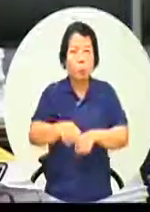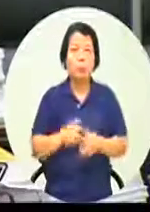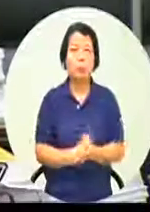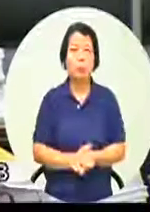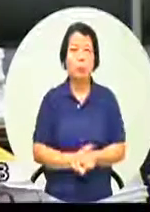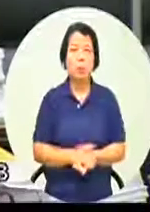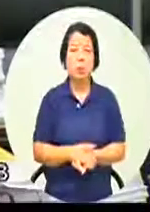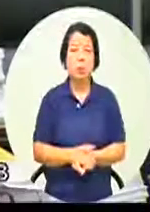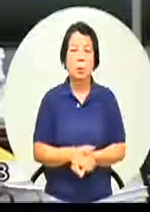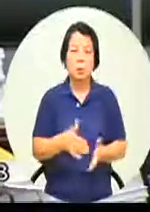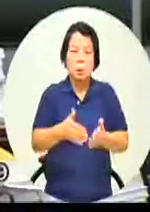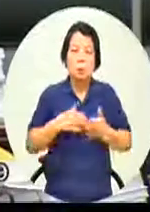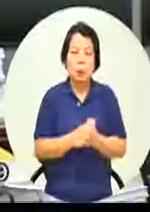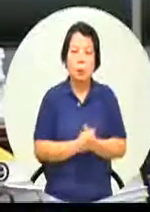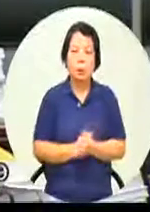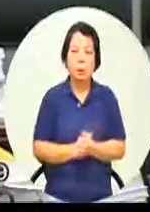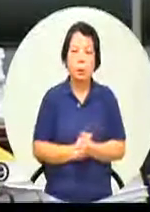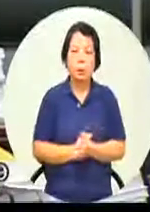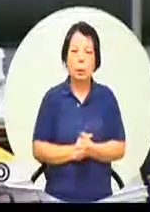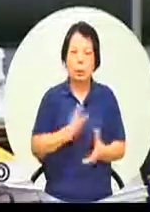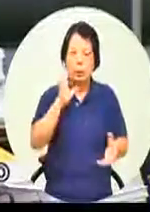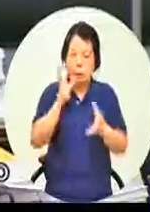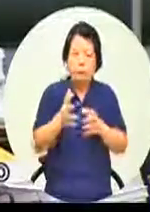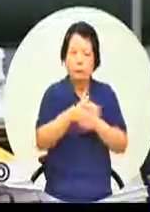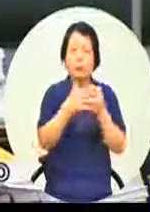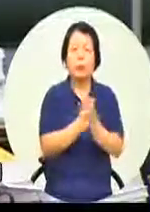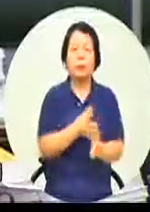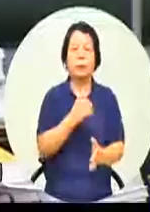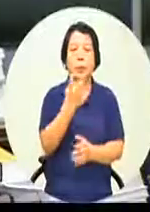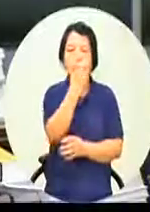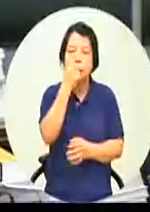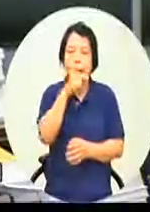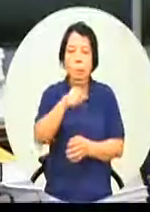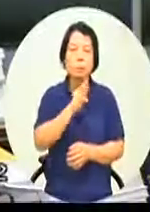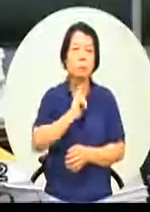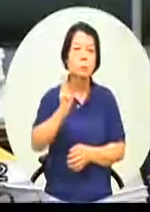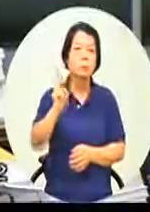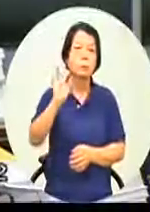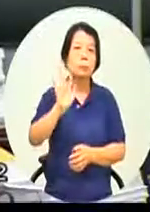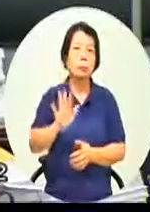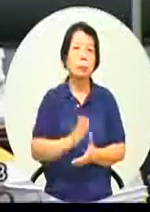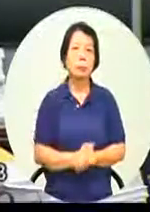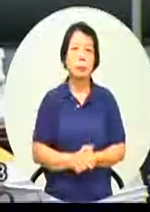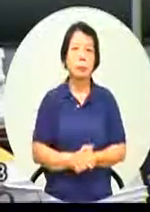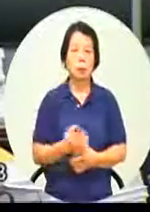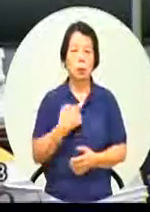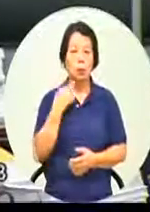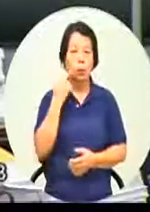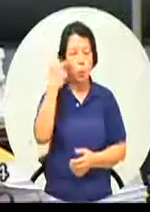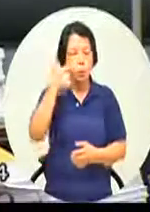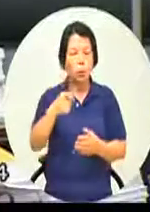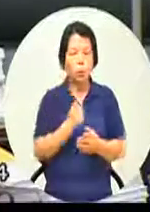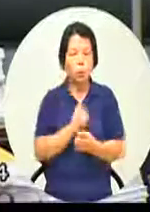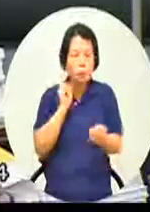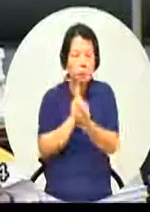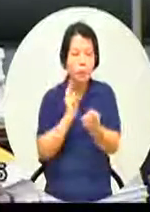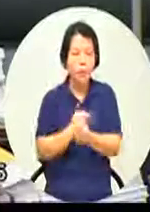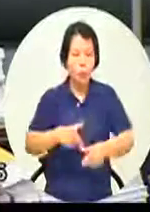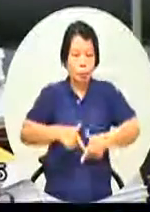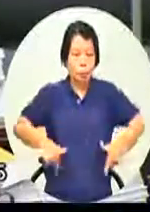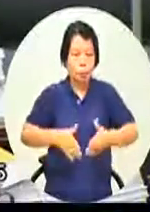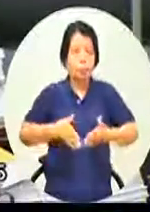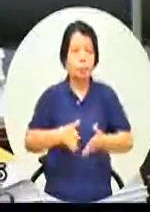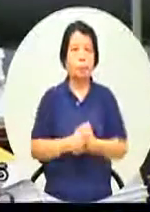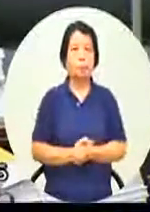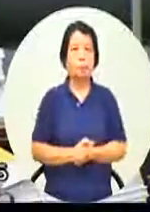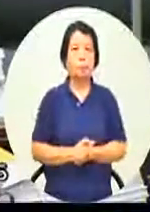修饰的非常圆满的，但那个就是一个监督的声音。但我也觉得我愿意面对，也有人也因为这样